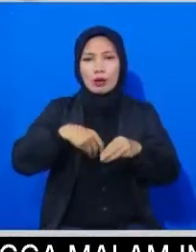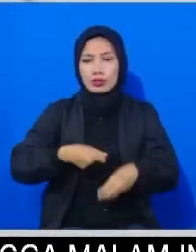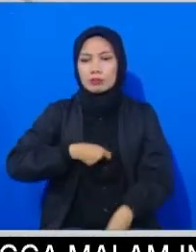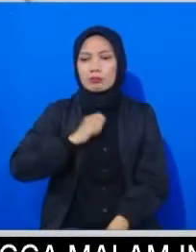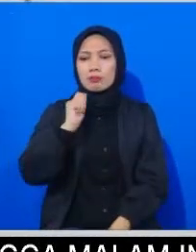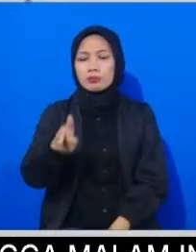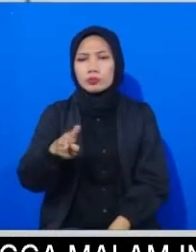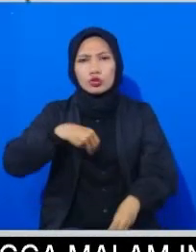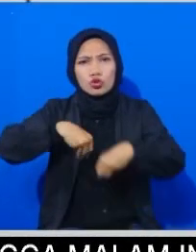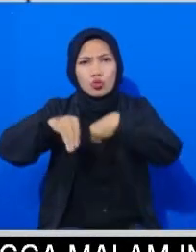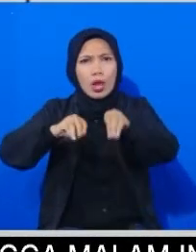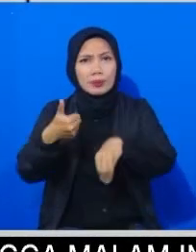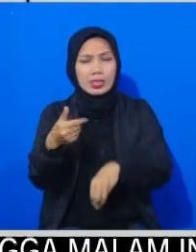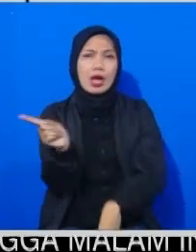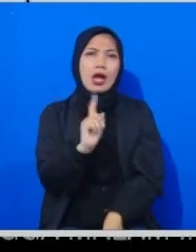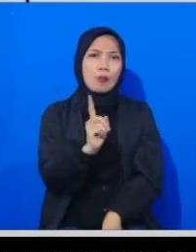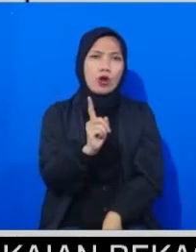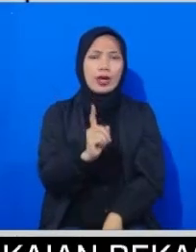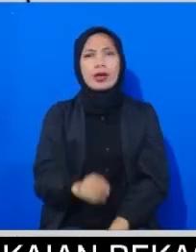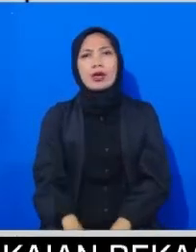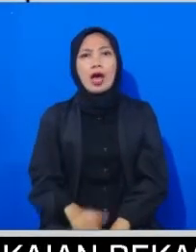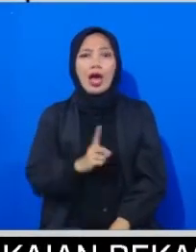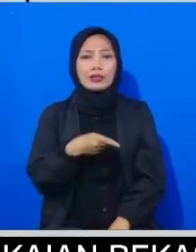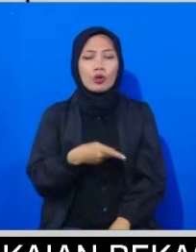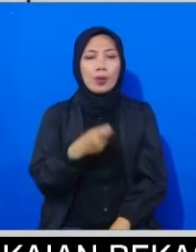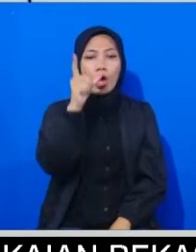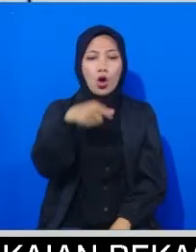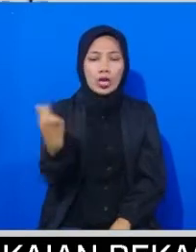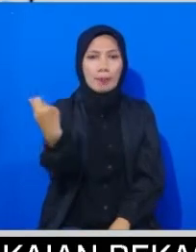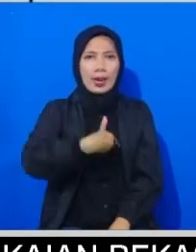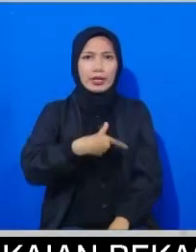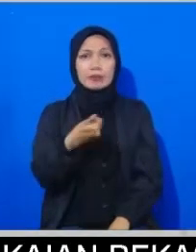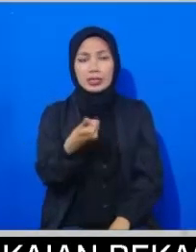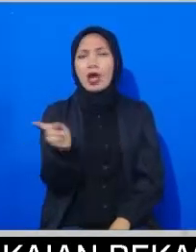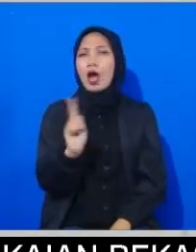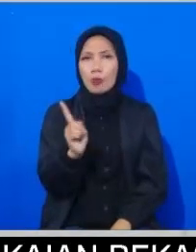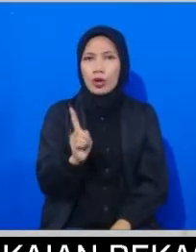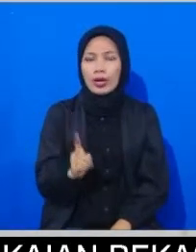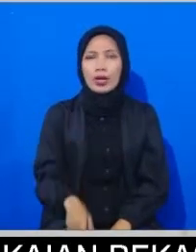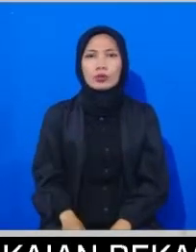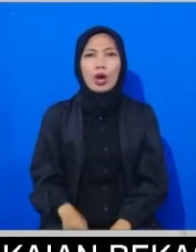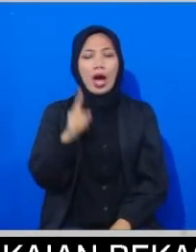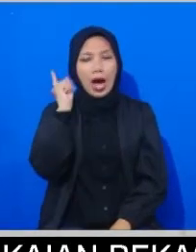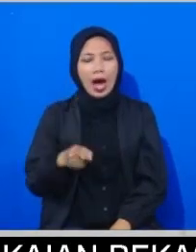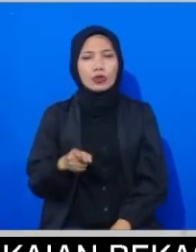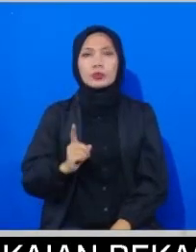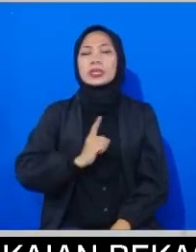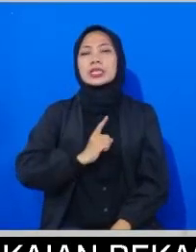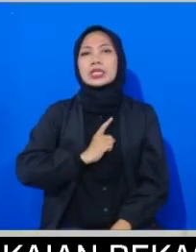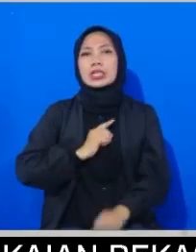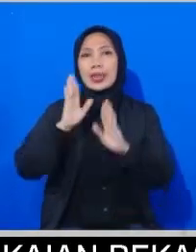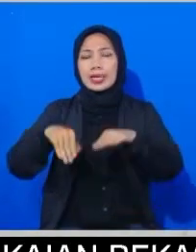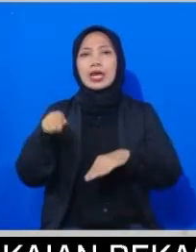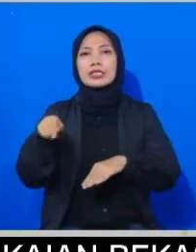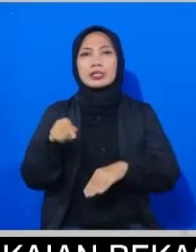boleh dikosongkan lebih dari 3 bulan. Aturan ini terikat bermaterai bagi pemilik unit